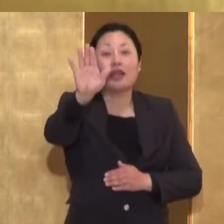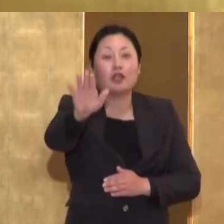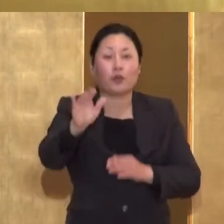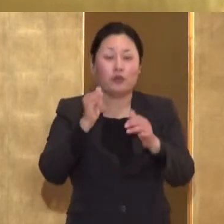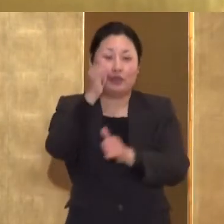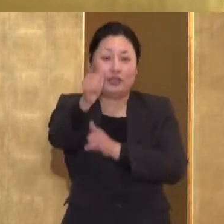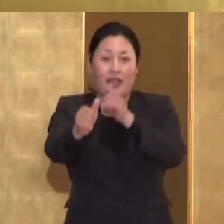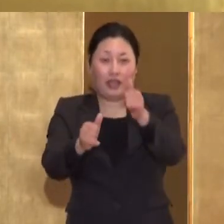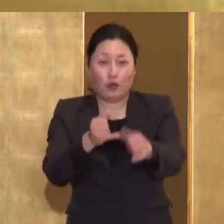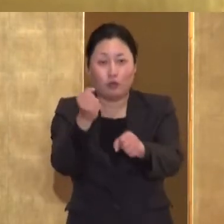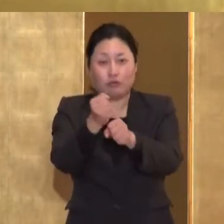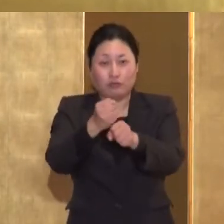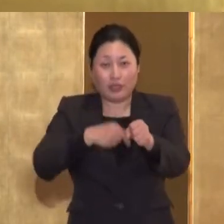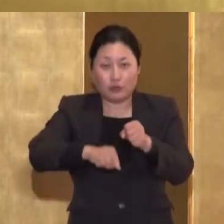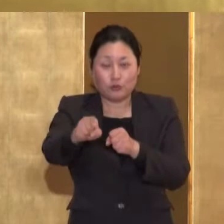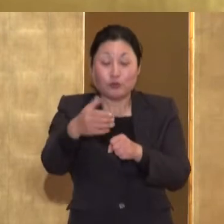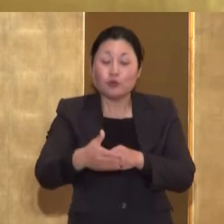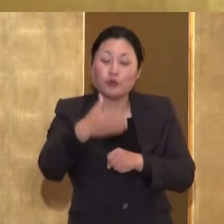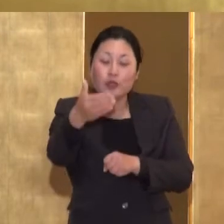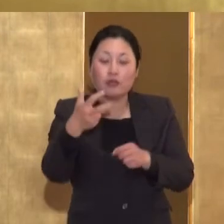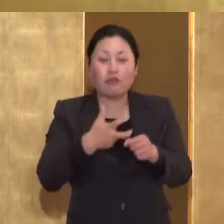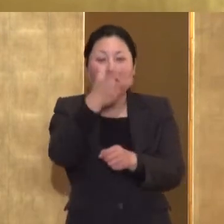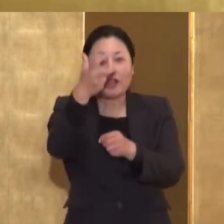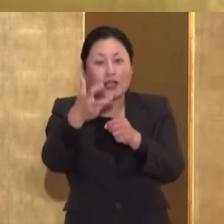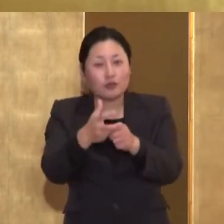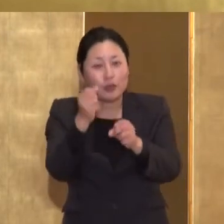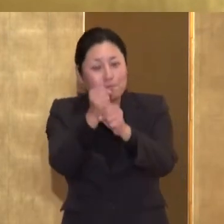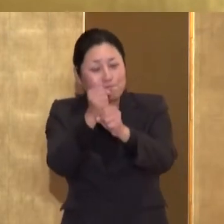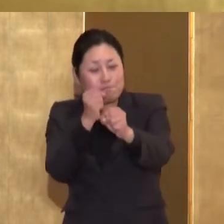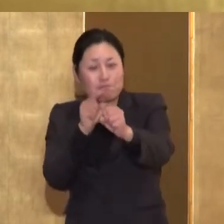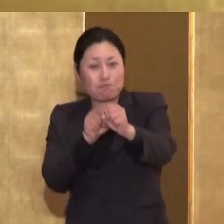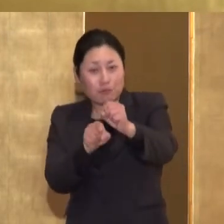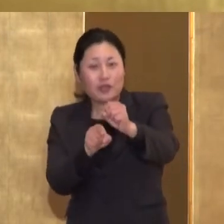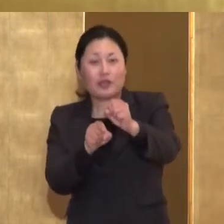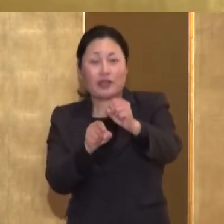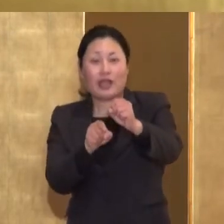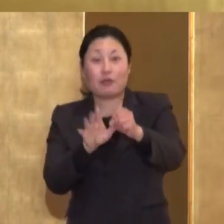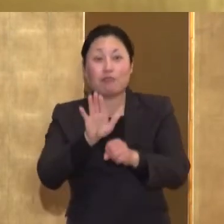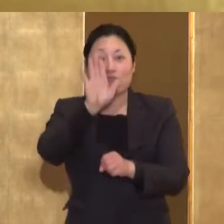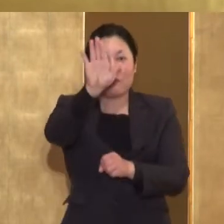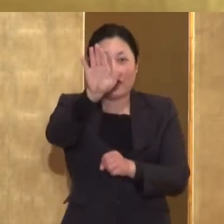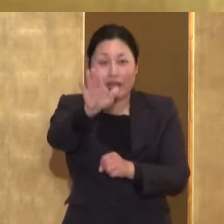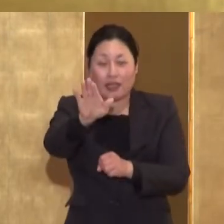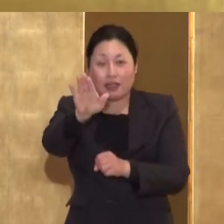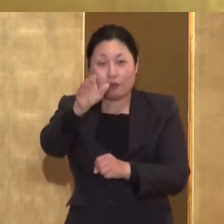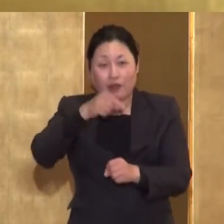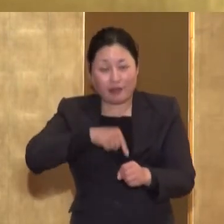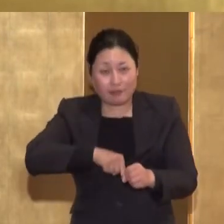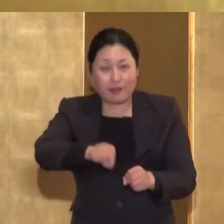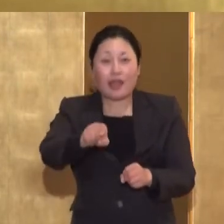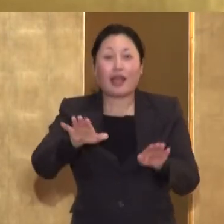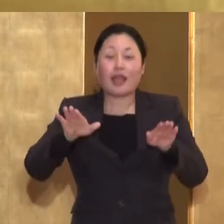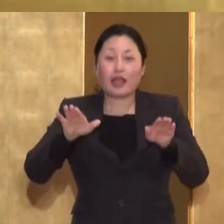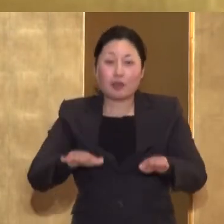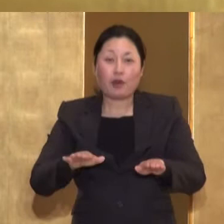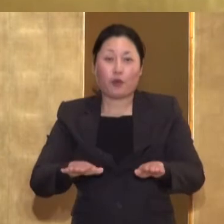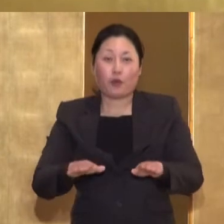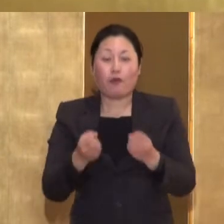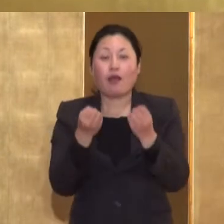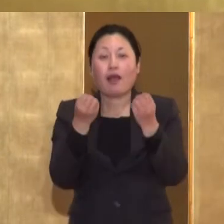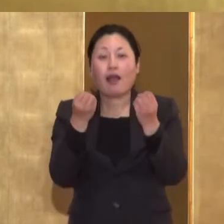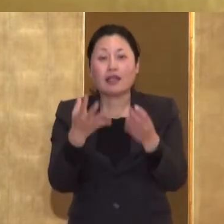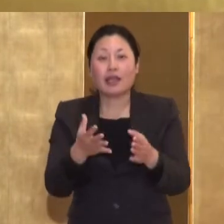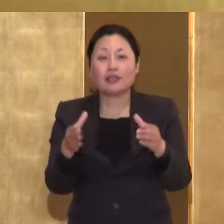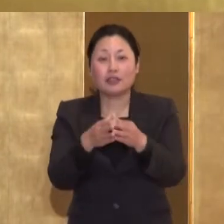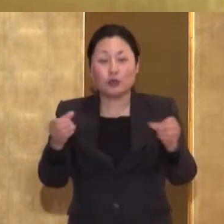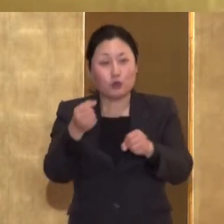裂く、次なる70年を見据えながら、未来に向かって今こそ新しい